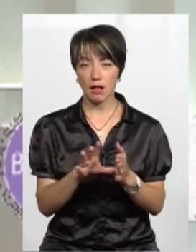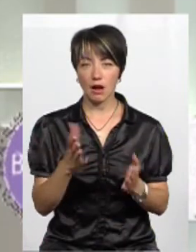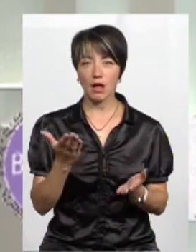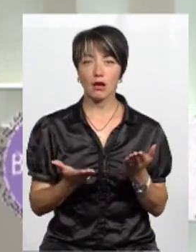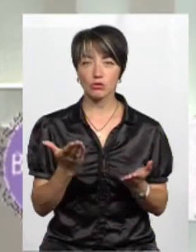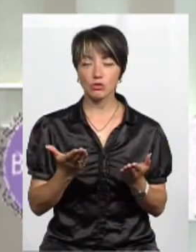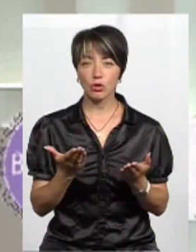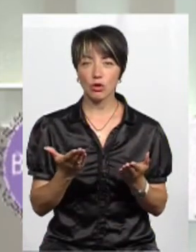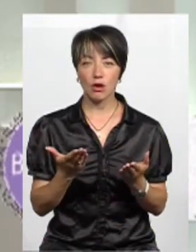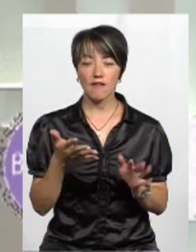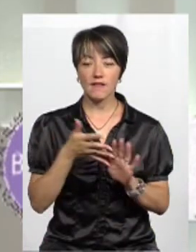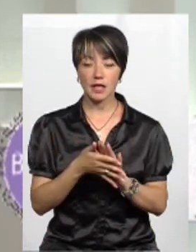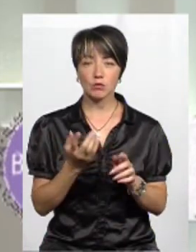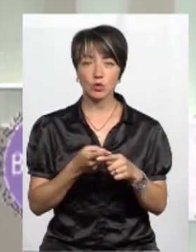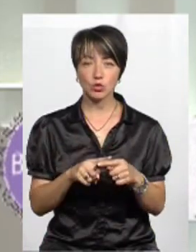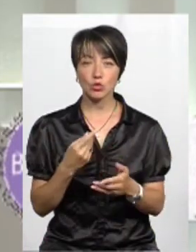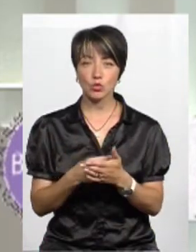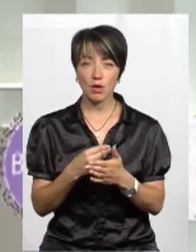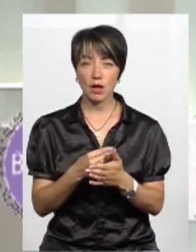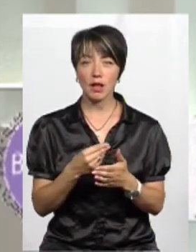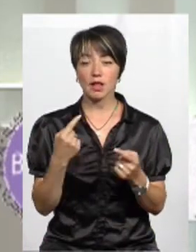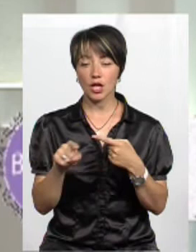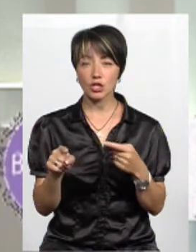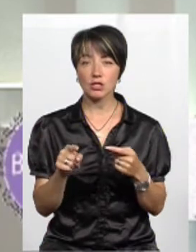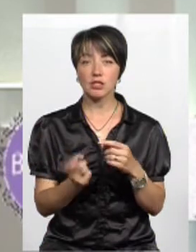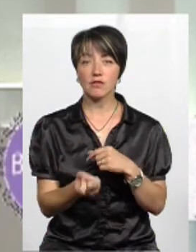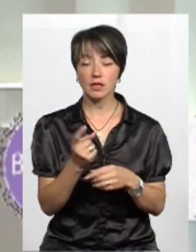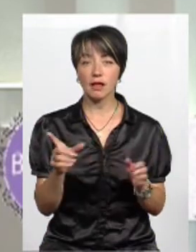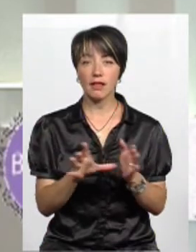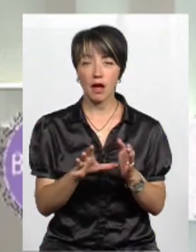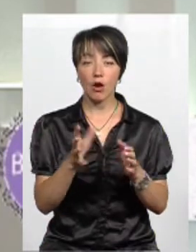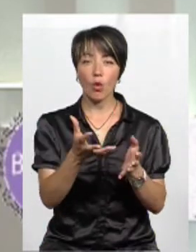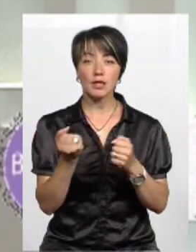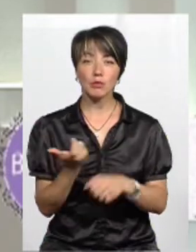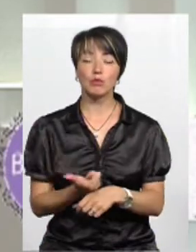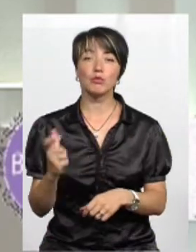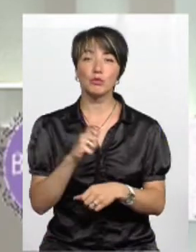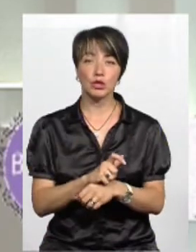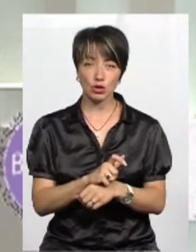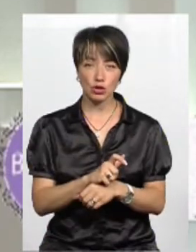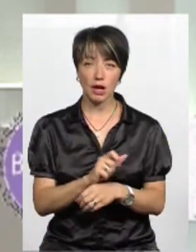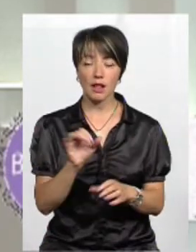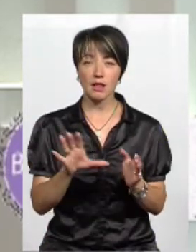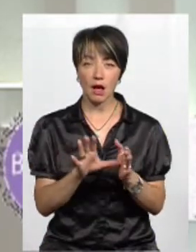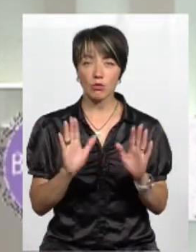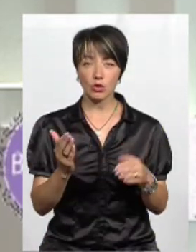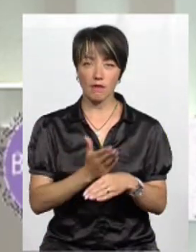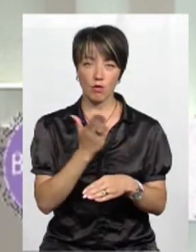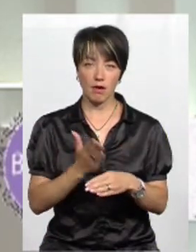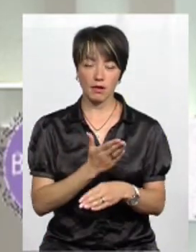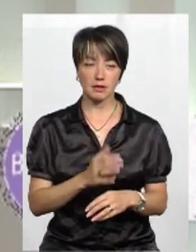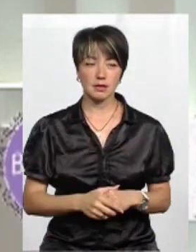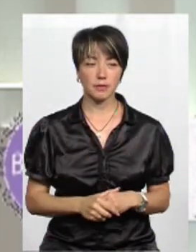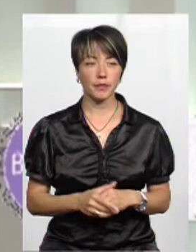Якщо ми витратимо цю ж суму на альтернативні джерела енергії, ми отримаємо навіть більше енергії, яка буде